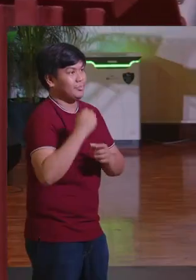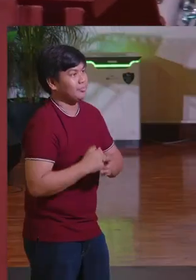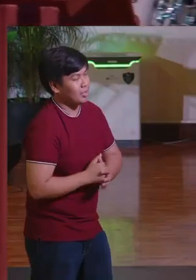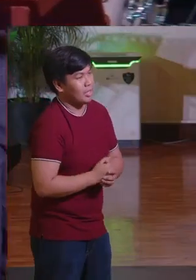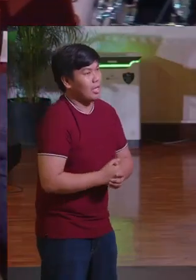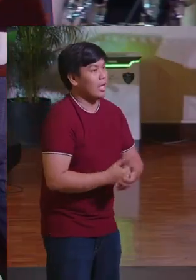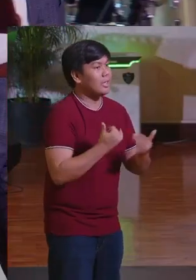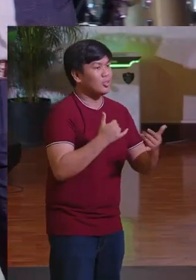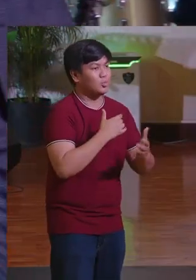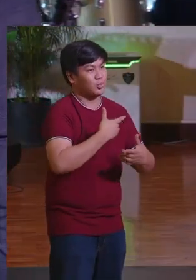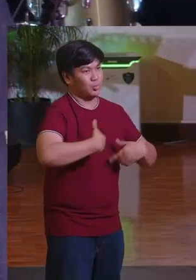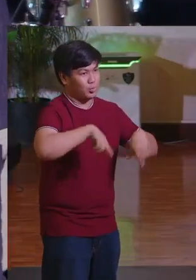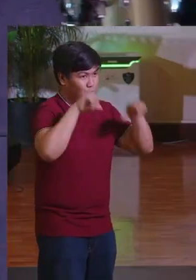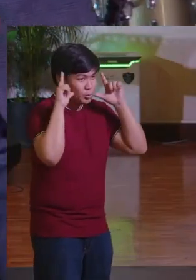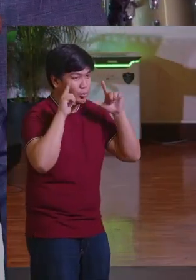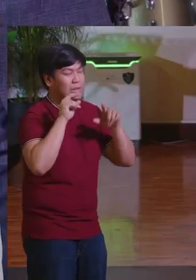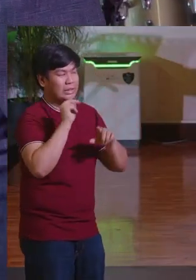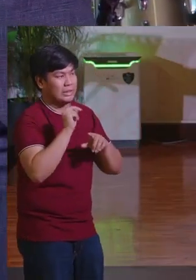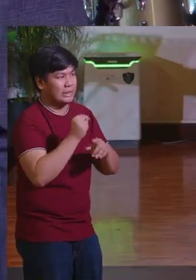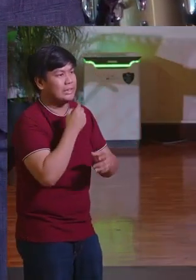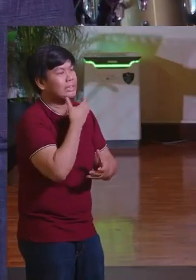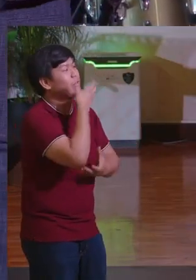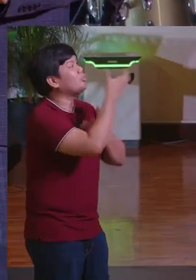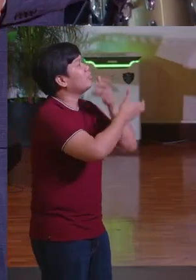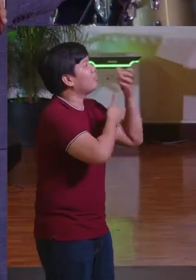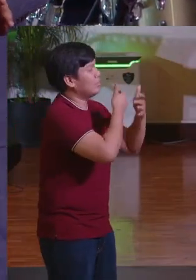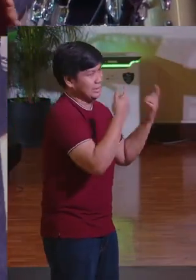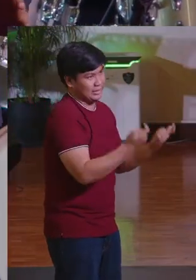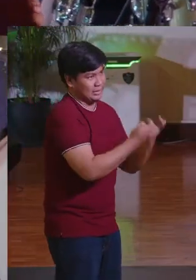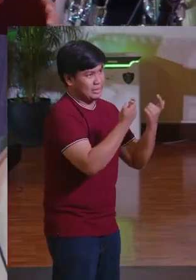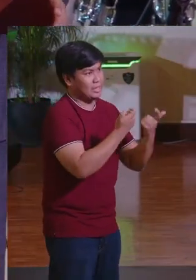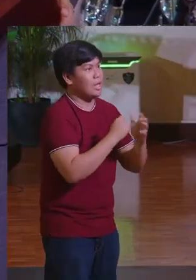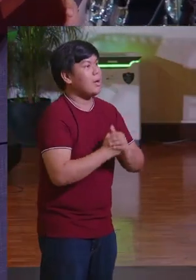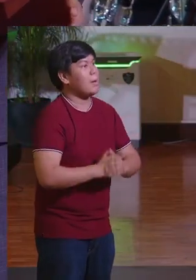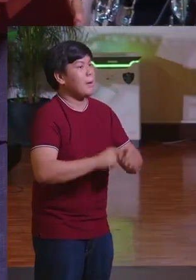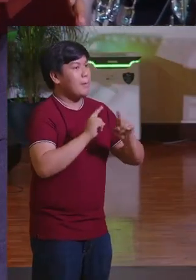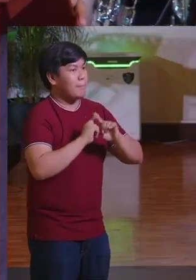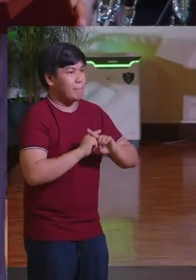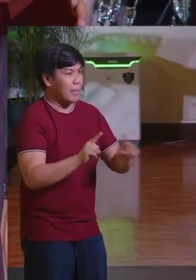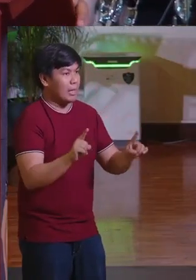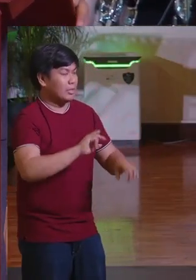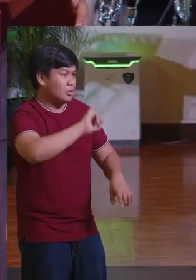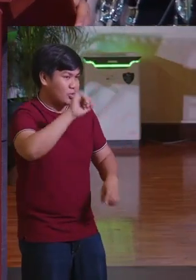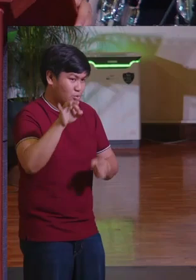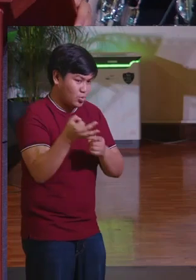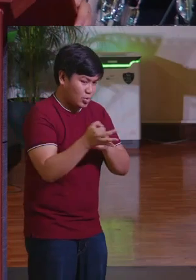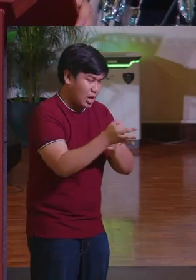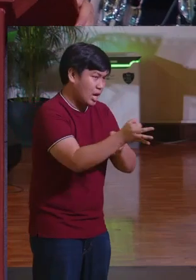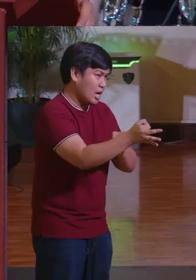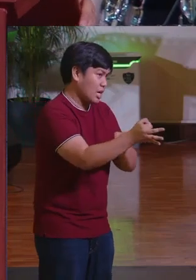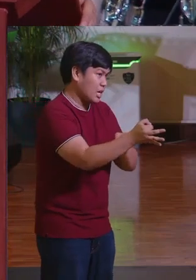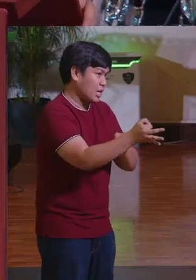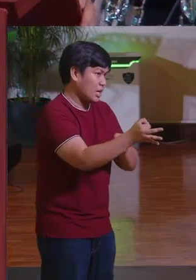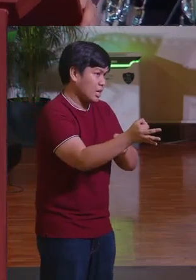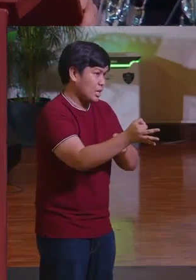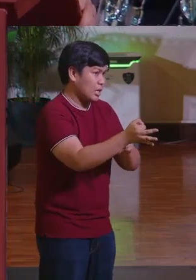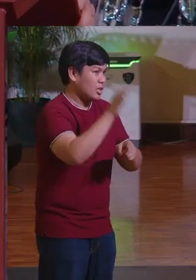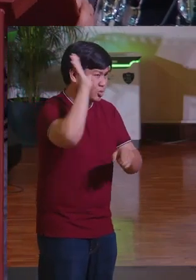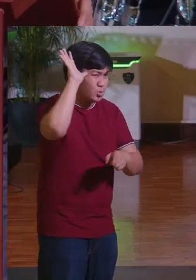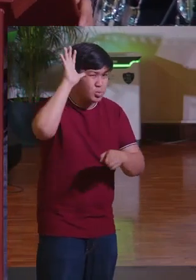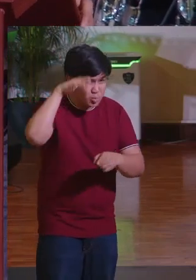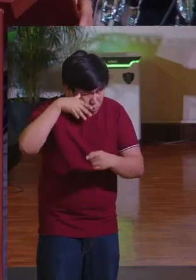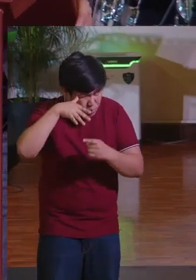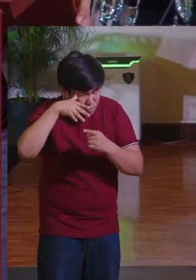upang aminin ang kanyang kasalanan. Ngunit ang kanyang kahinaan at pagiging disobedient o